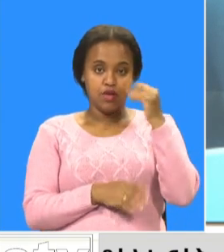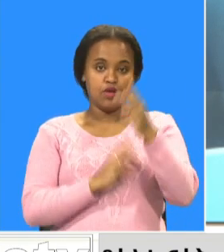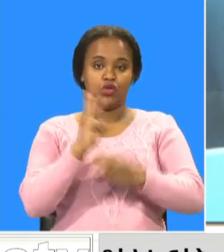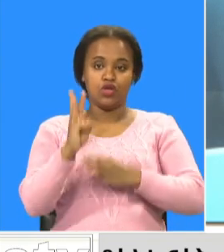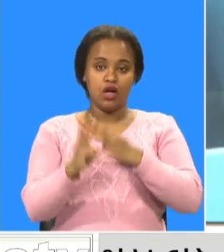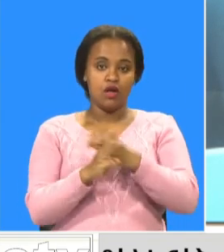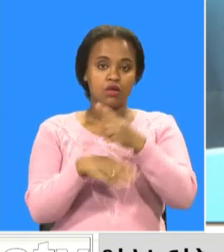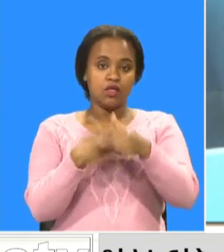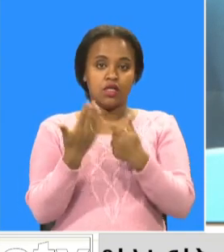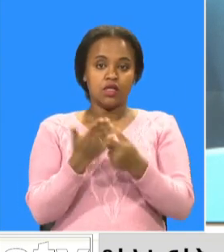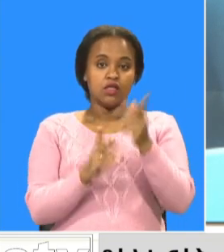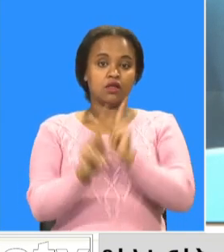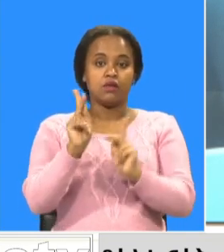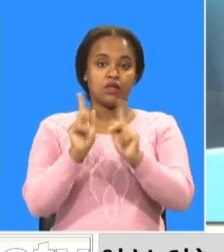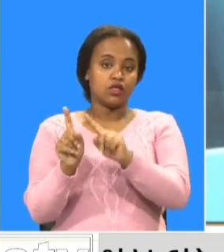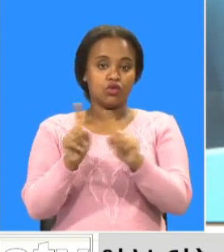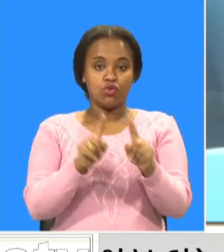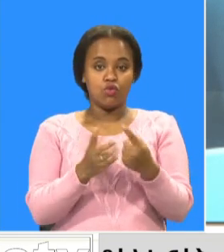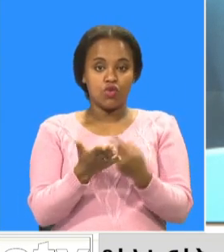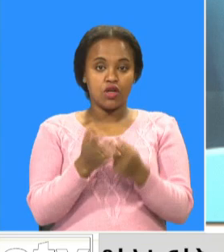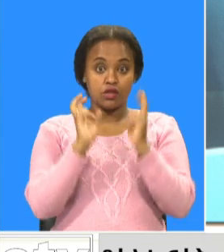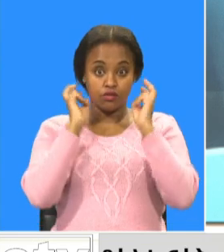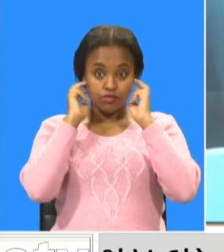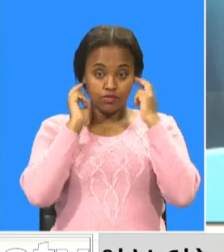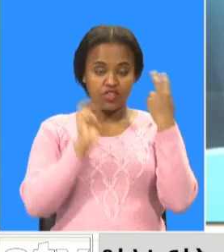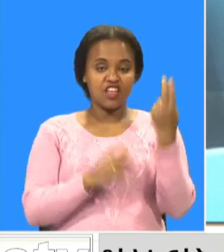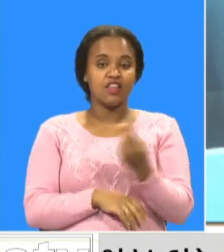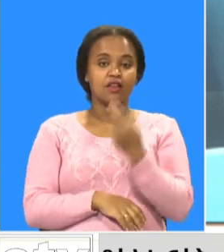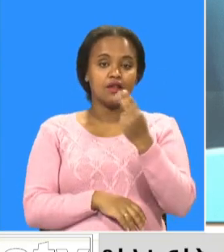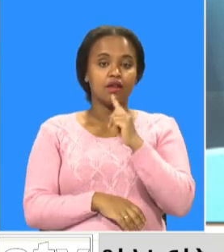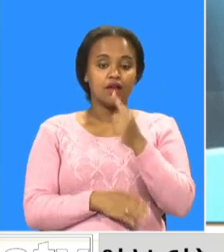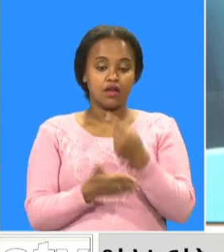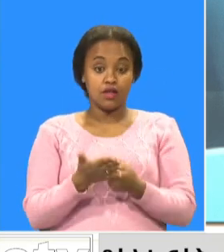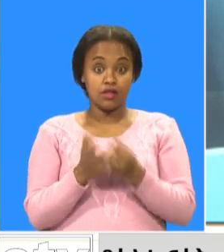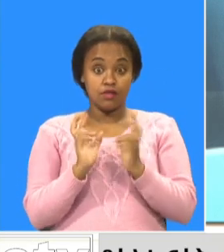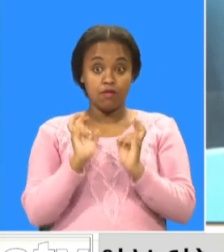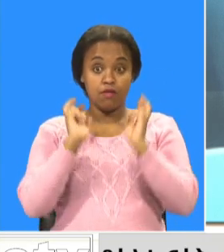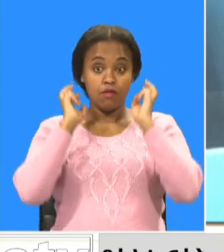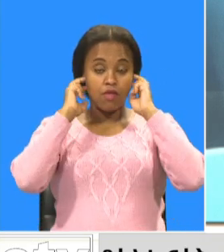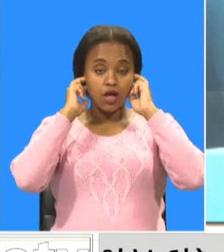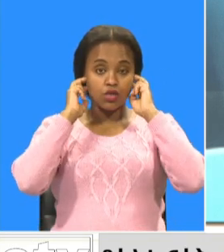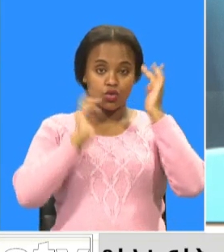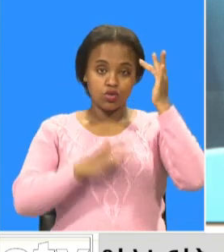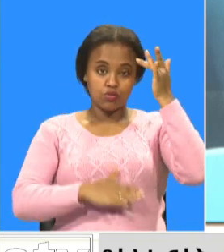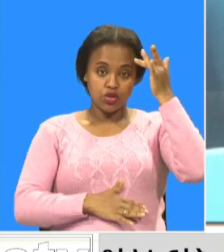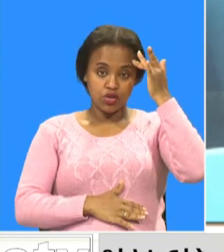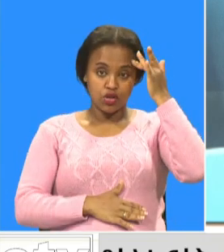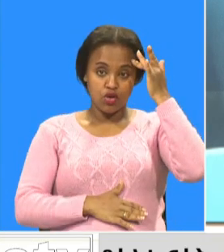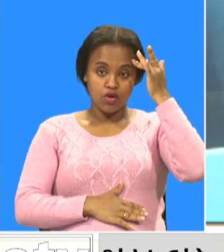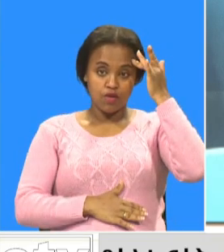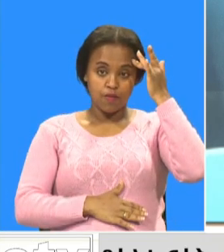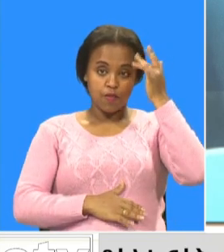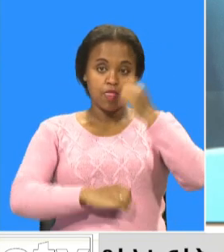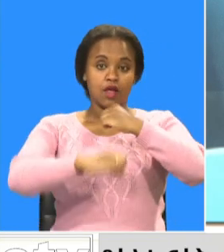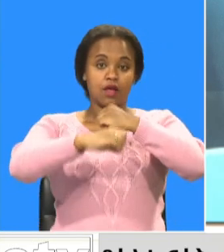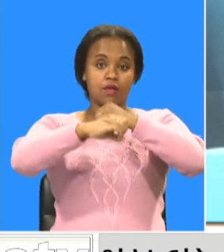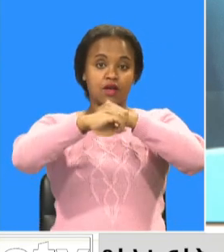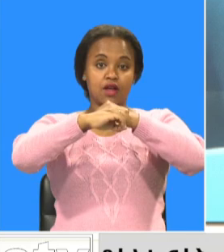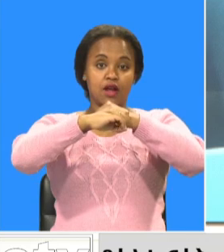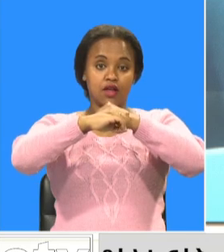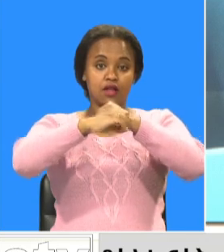ነው። ስለዚህ ህብረተሰቡ ደግሞ እነዚህ ማስኮች እየተጠቀመ ነው። ስለዚህ እነዚህ ማስኮች በሽታውን ከመከላከል